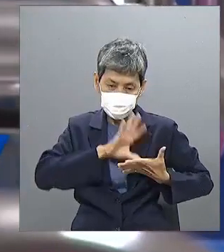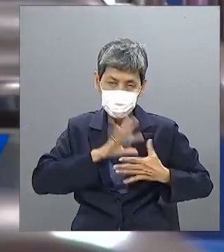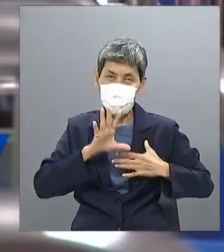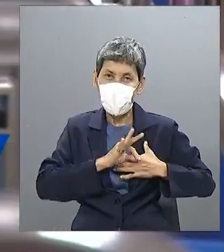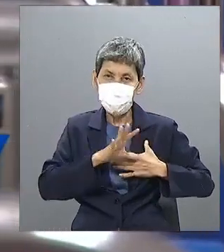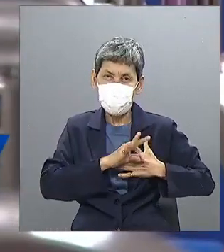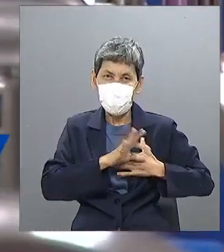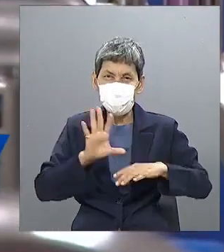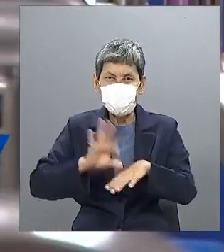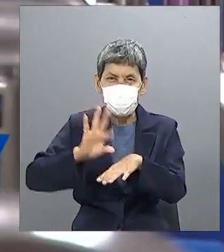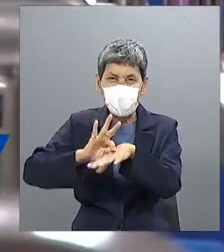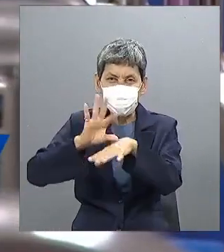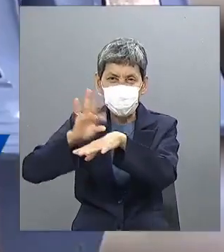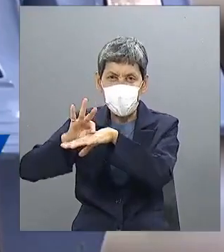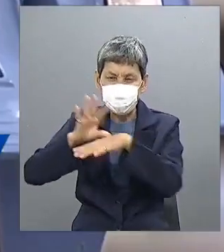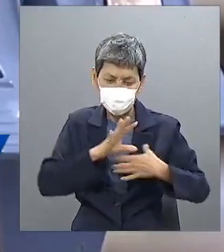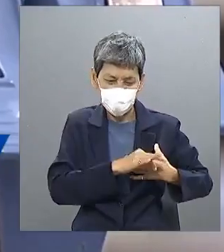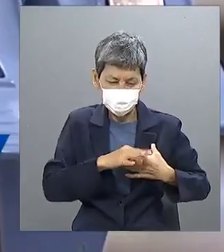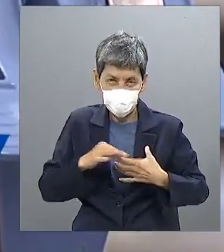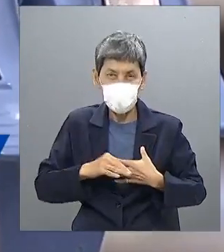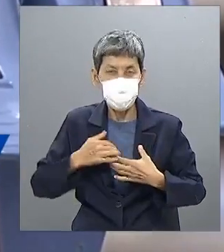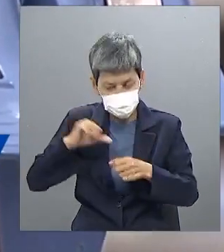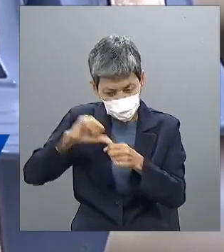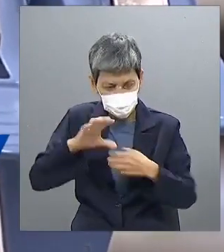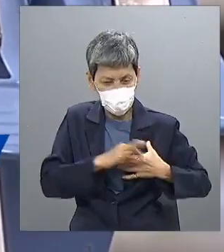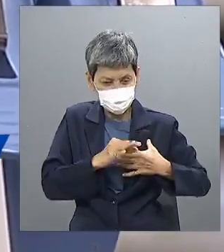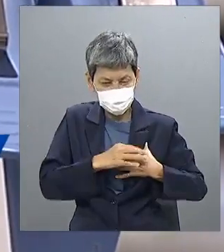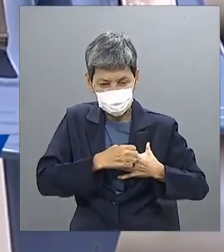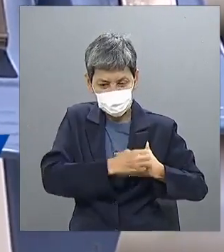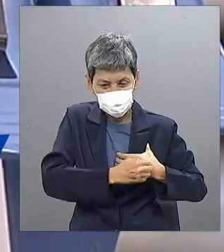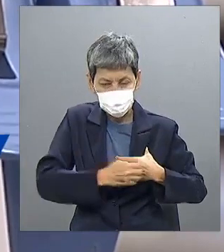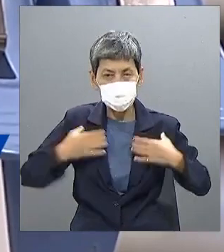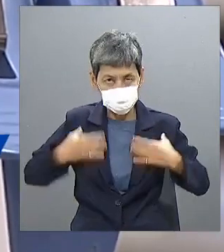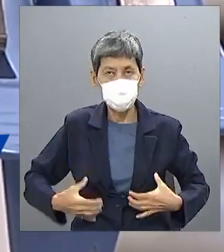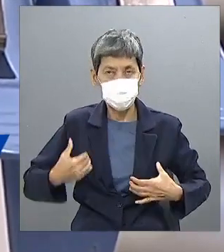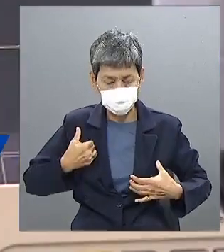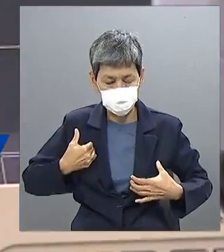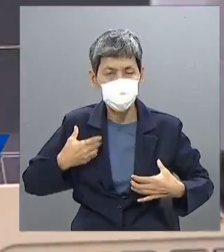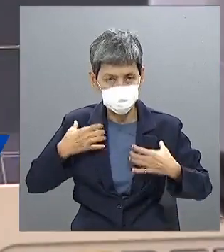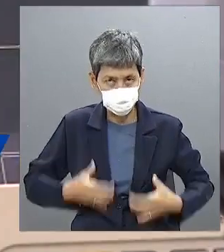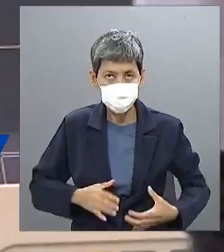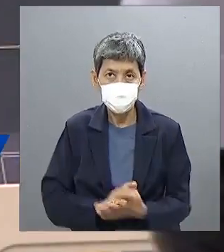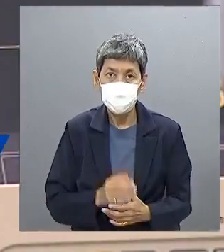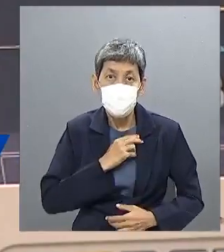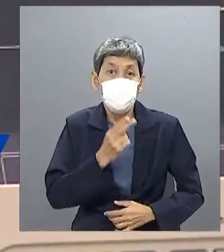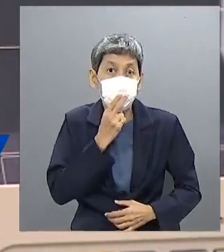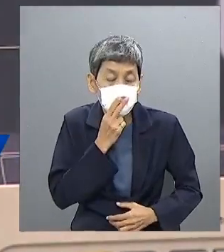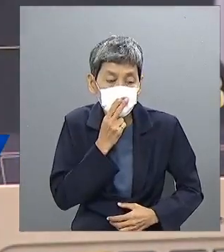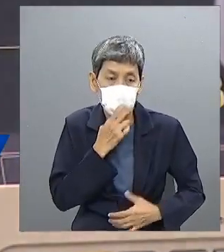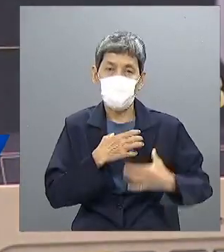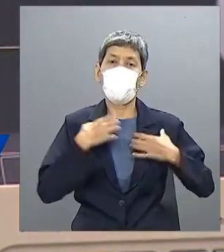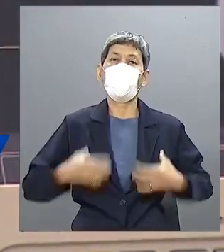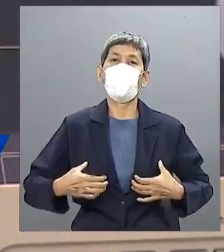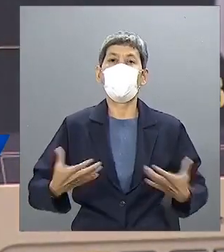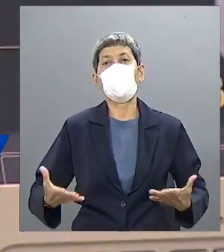ออกไซด์นะครับรวมถึงพวกน้ำมันดีมึงจะทำลายปอดอะไรอยู่ครับผมเลือกปอนด์หรือคธไอ้การไปสูบก็ไปตุ้นไปกระตุ้นในโปรตีน